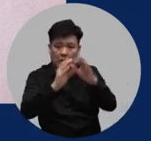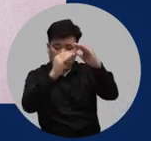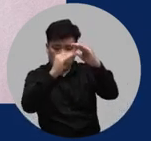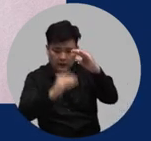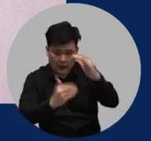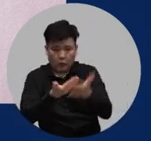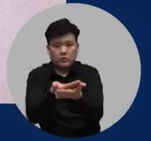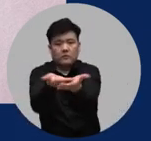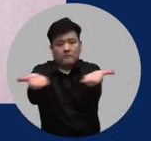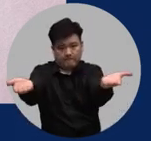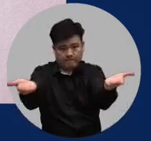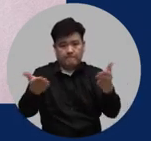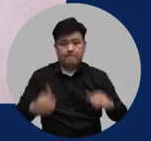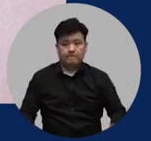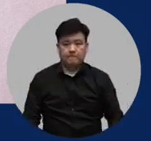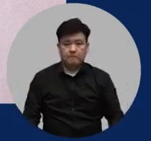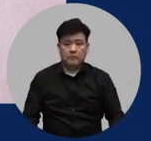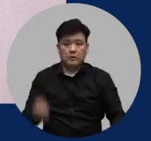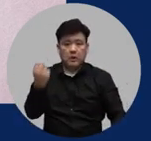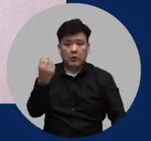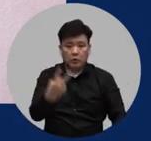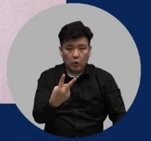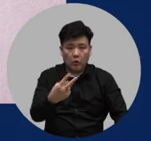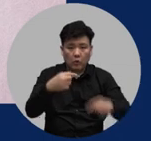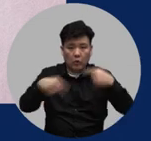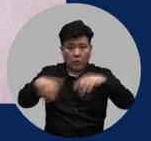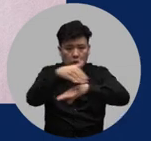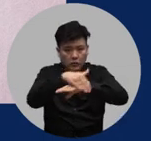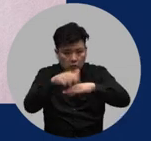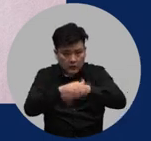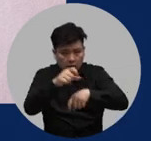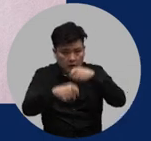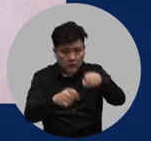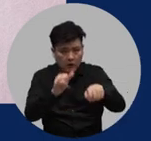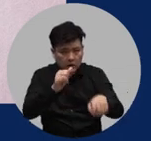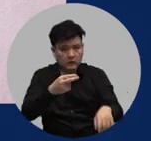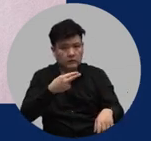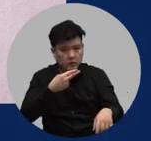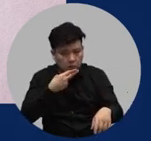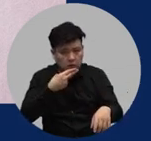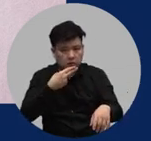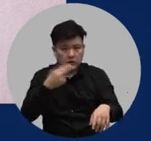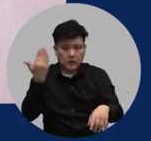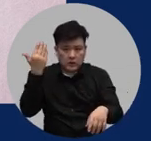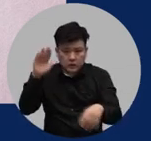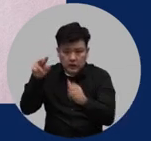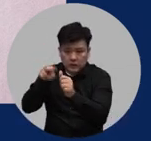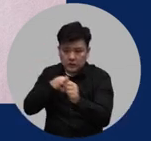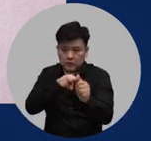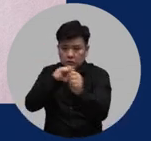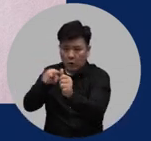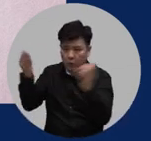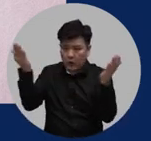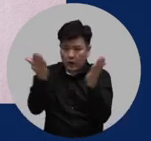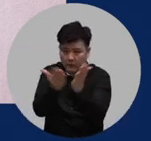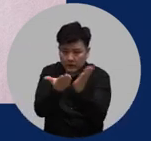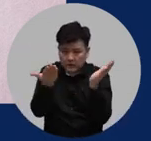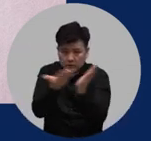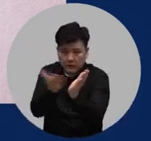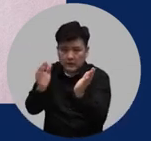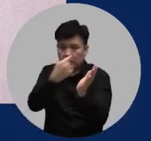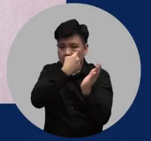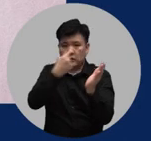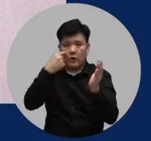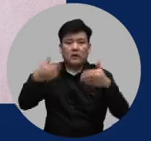내용을 배포하도록 합니다. 또한 정책이 제대로 이행되는지 최근 정보를 반영하고 있는지도 확인하도록